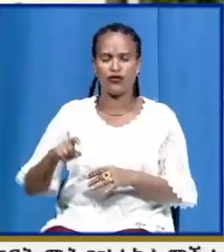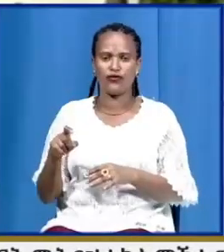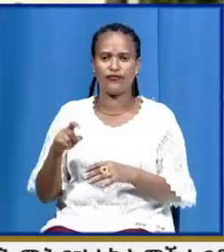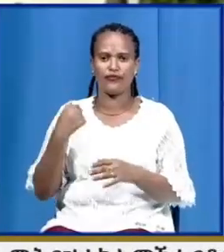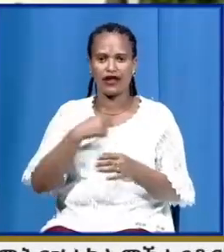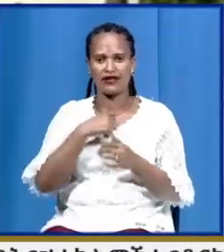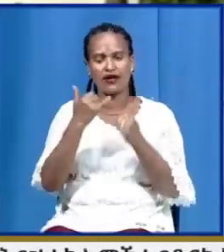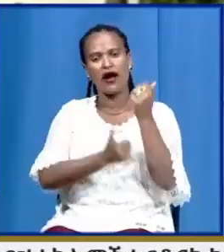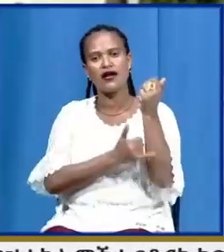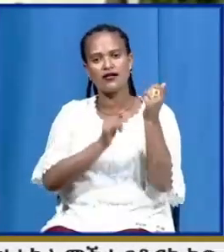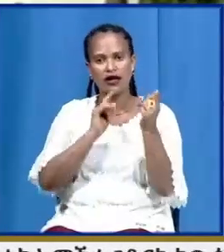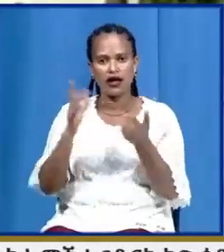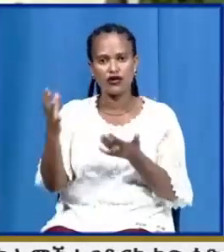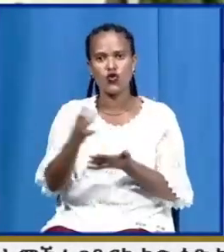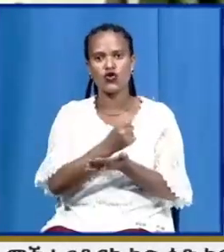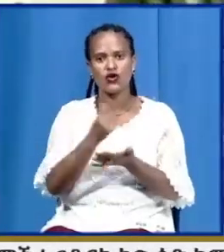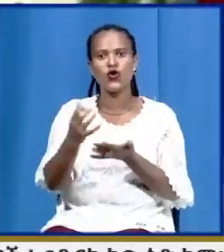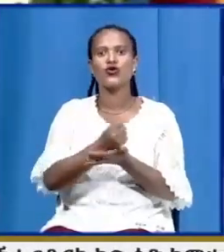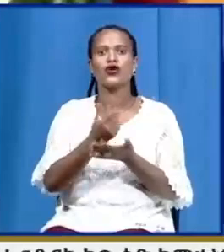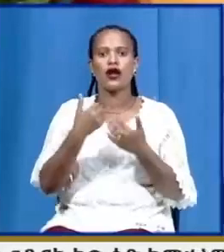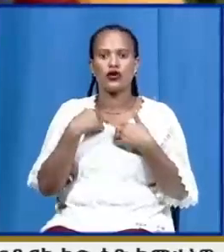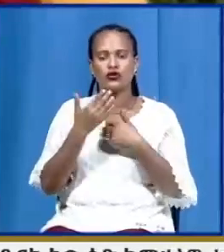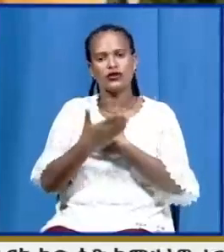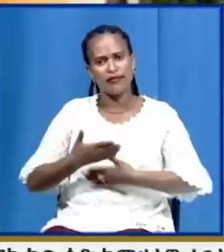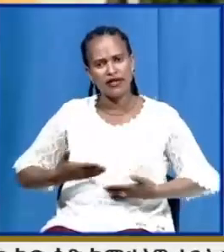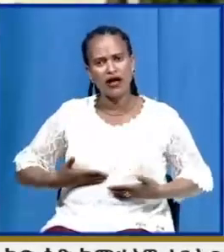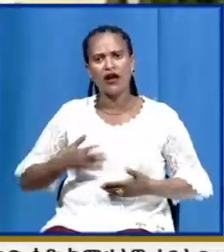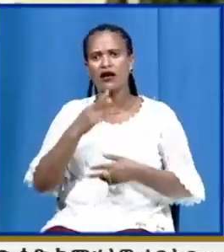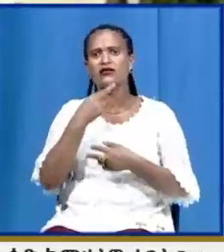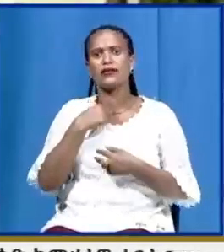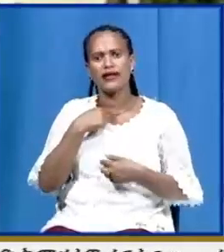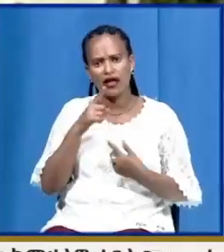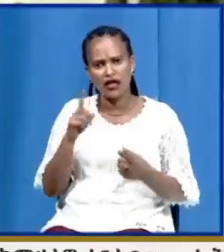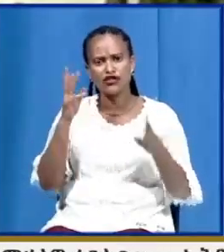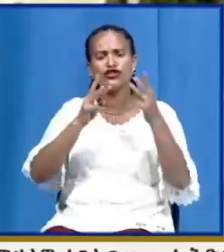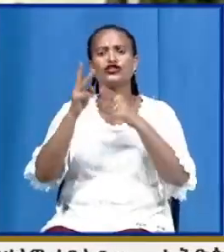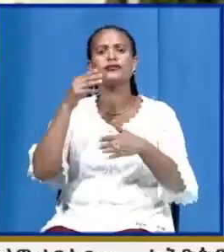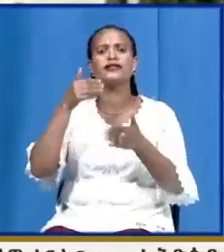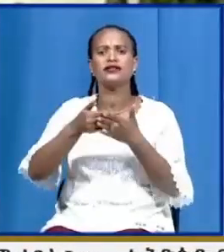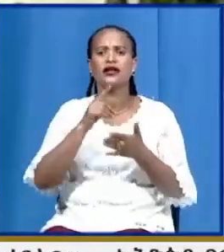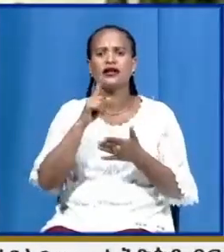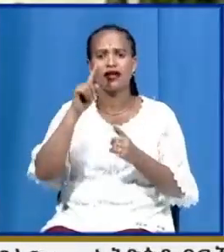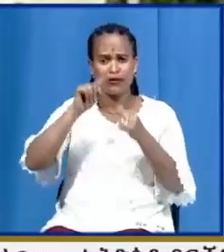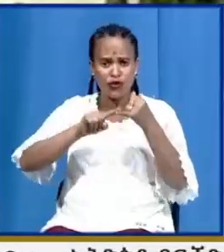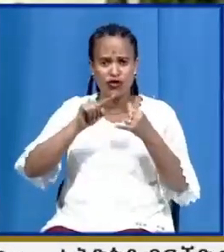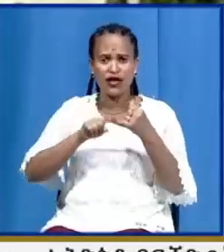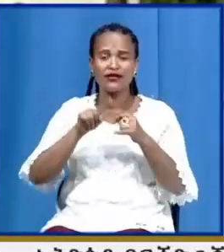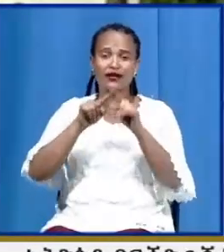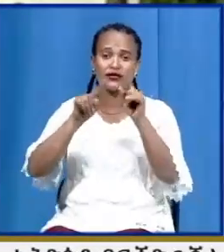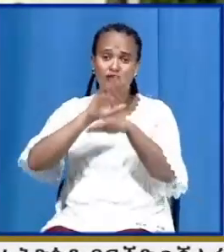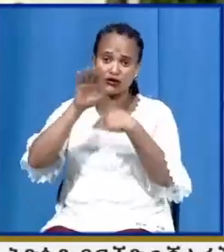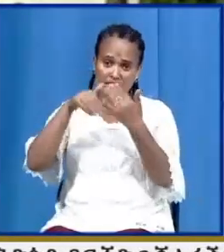ምክንያቱ ንዓድና ኢና ተወሪድና ይወሩና ኣለዉ እዮም ጠሚና ኢና ፀሚእና ኢና ችግር በፂሕና ኢና እዛ መወዳእታ እዚኣ ግን